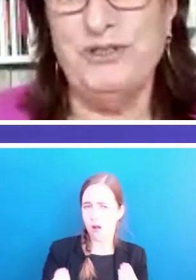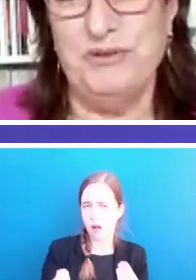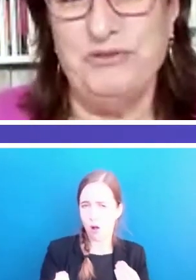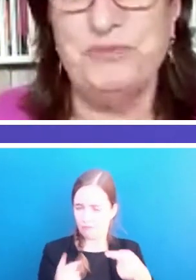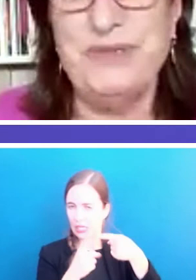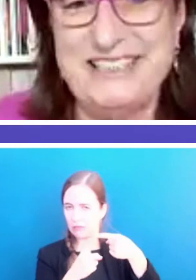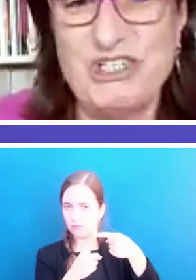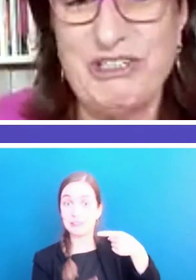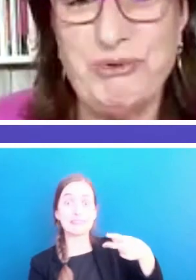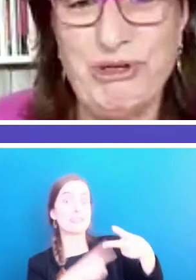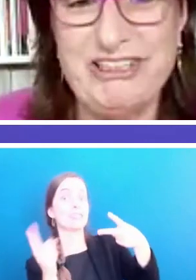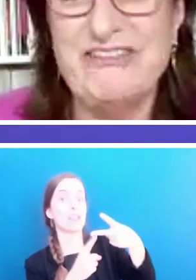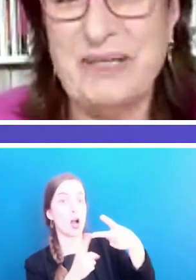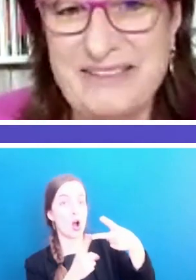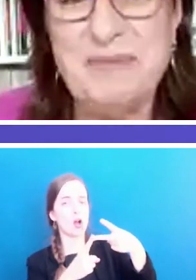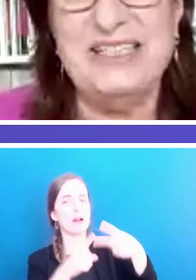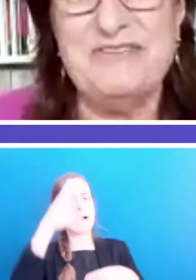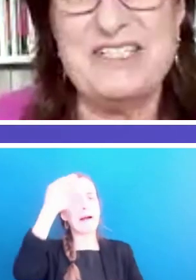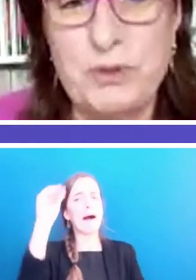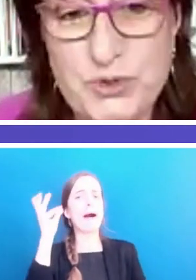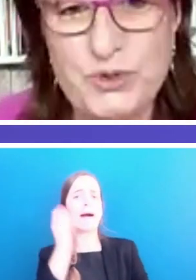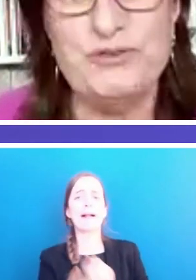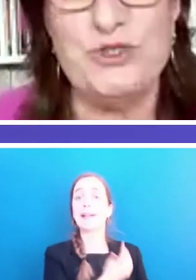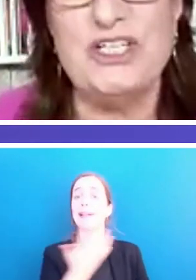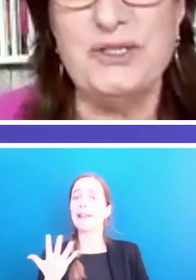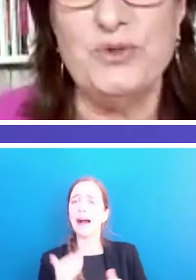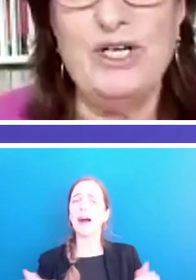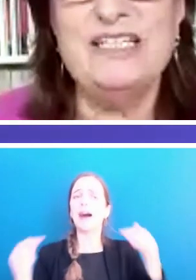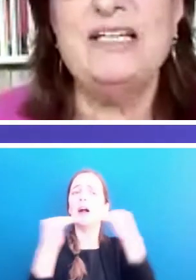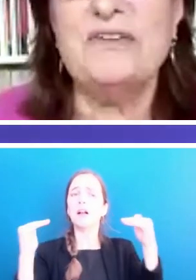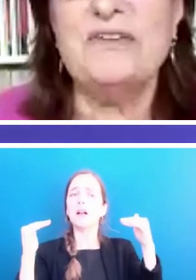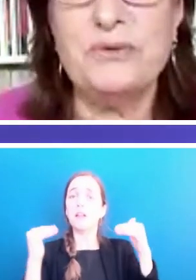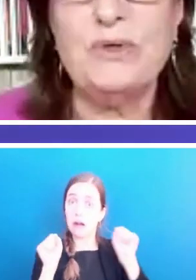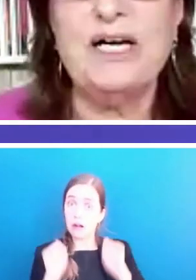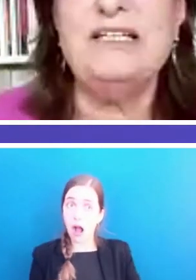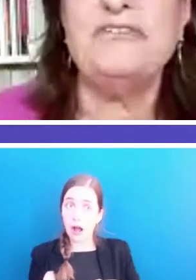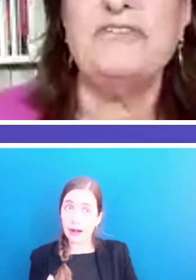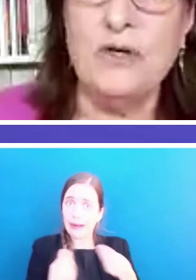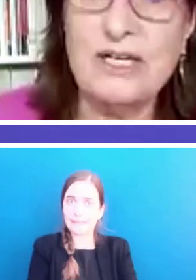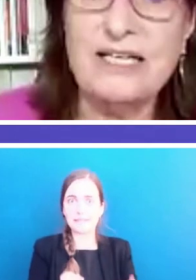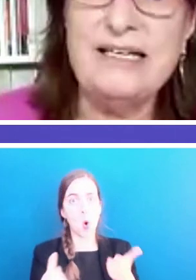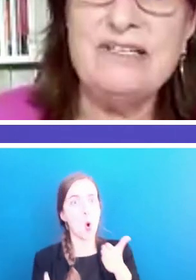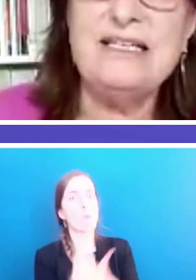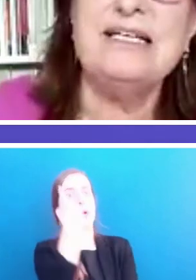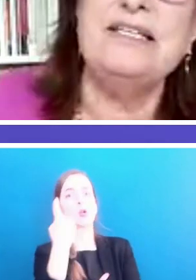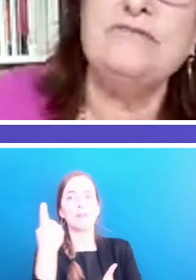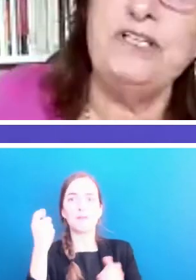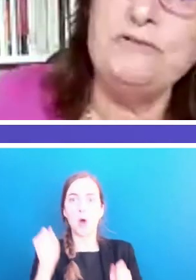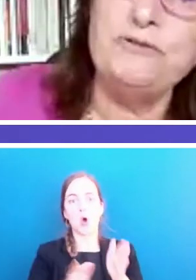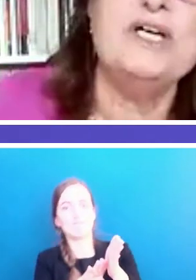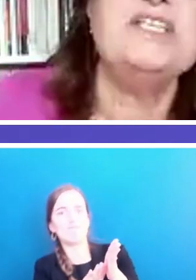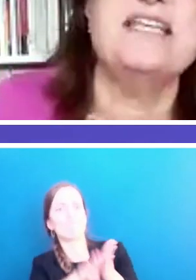يتعلق بما إذا كانت المساواه بين الجنسين تعطي الفرص والجائحة تفسح المجال